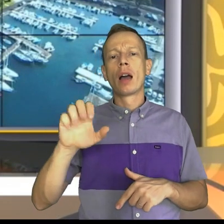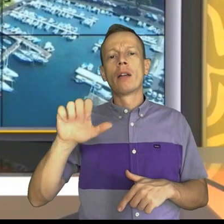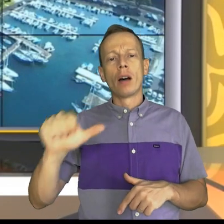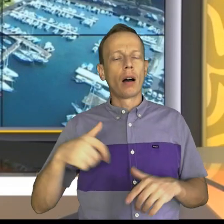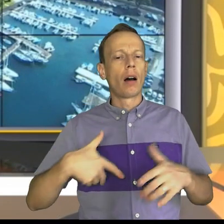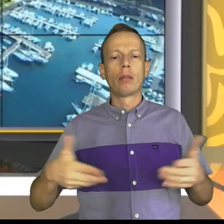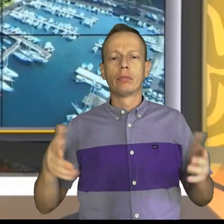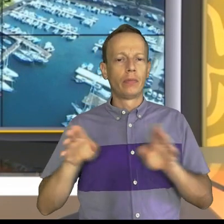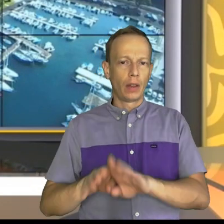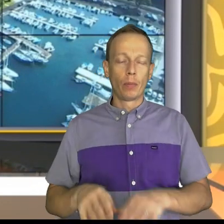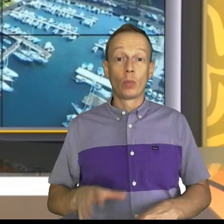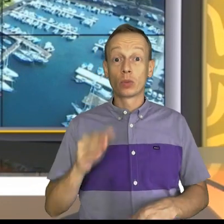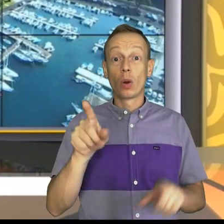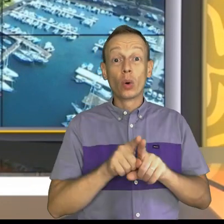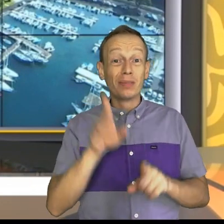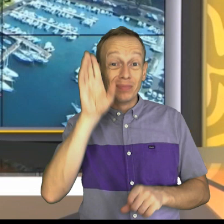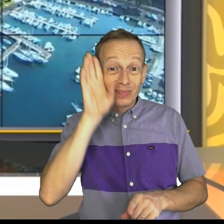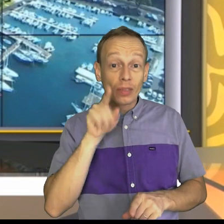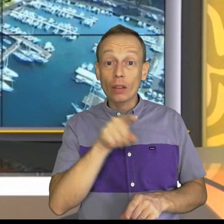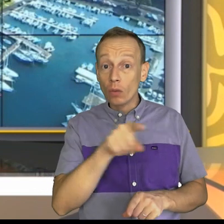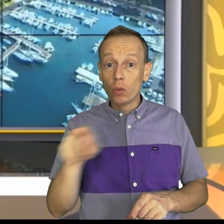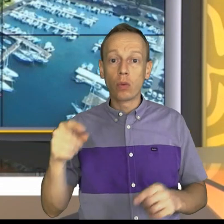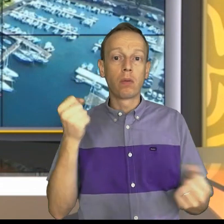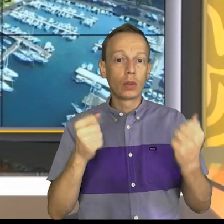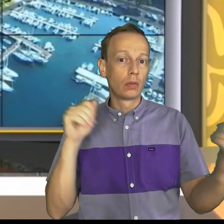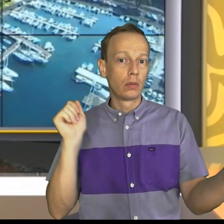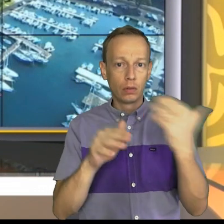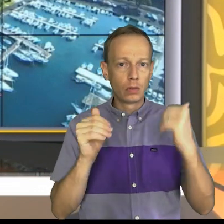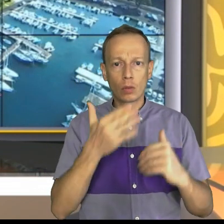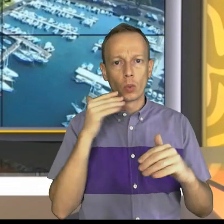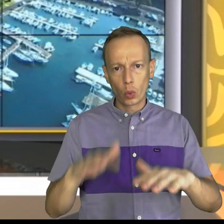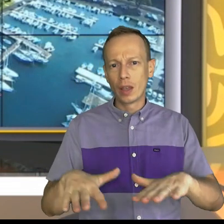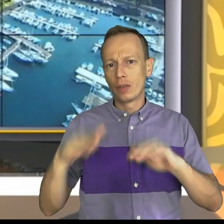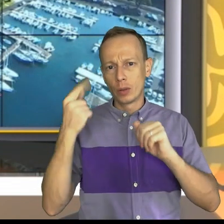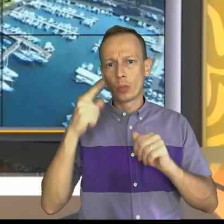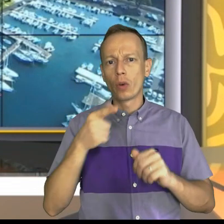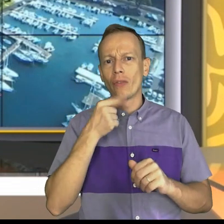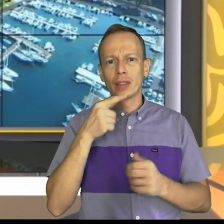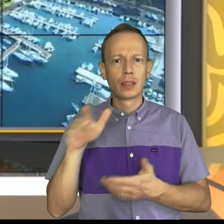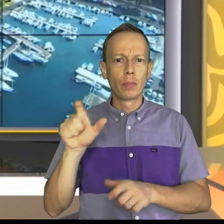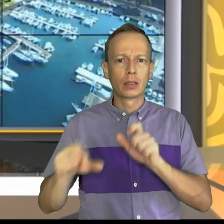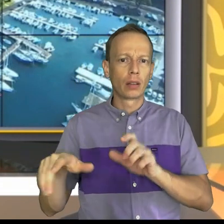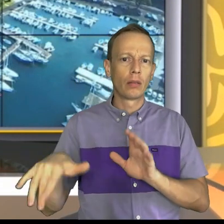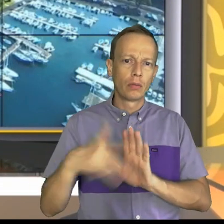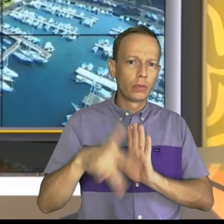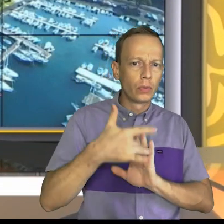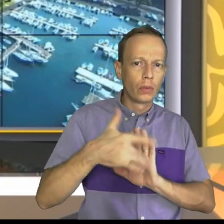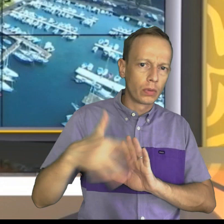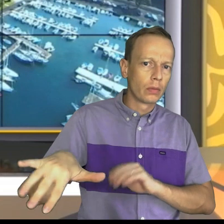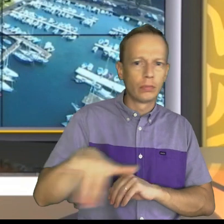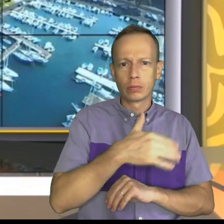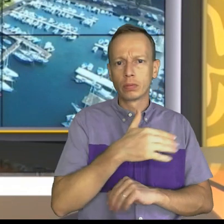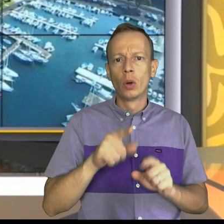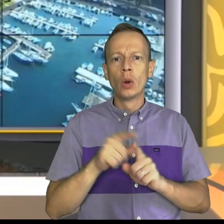je demande à tout le monde de limiter les déplacements sur les routes pour faciliter le cas échéant, l'évacuation des populations et l